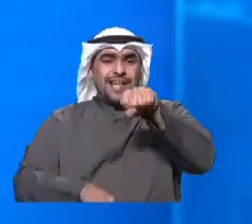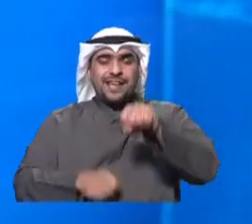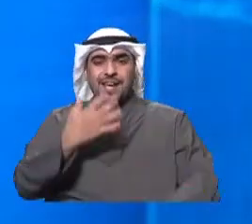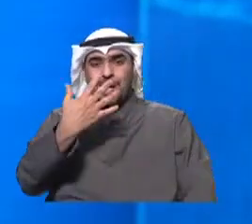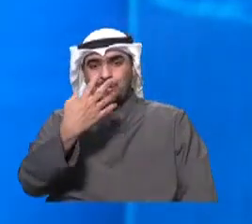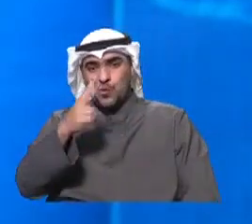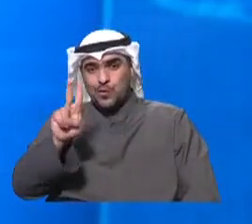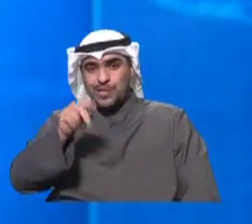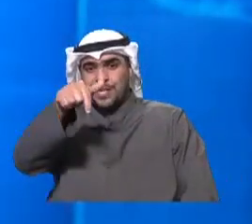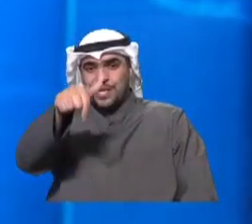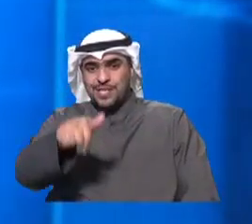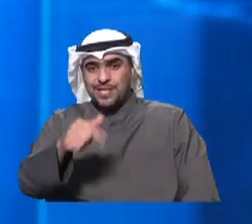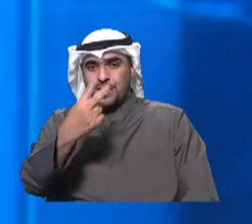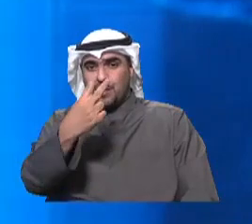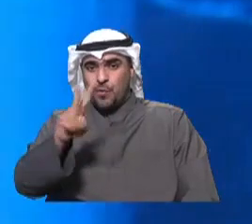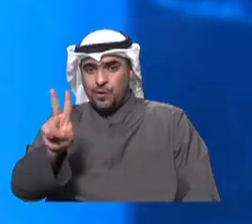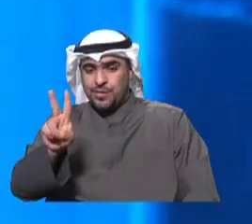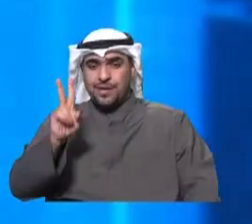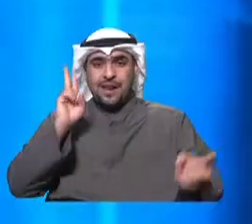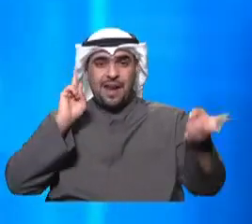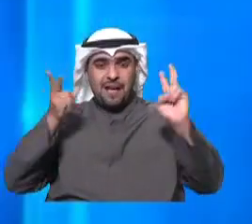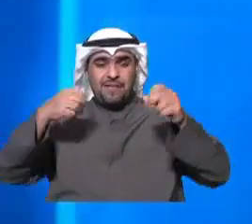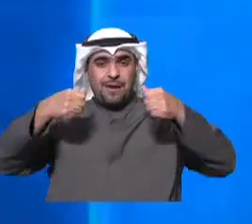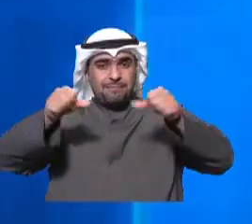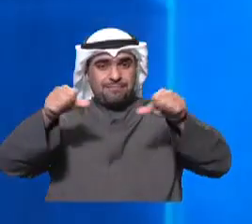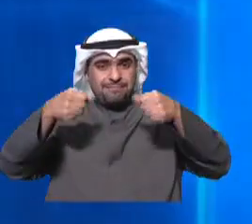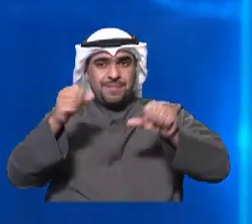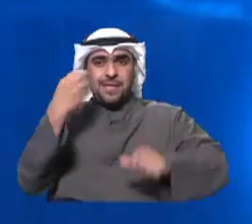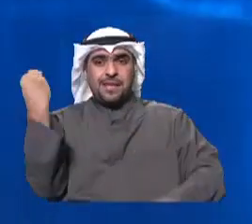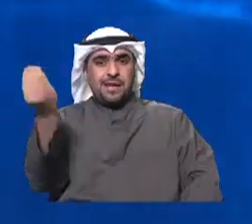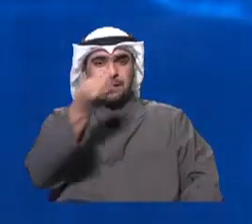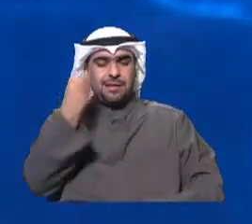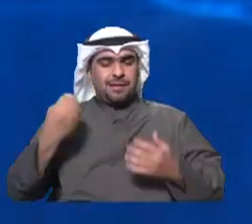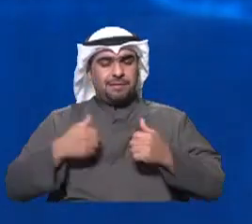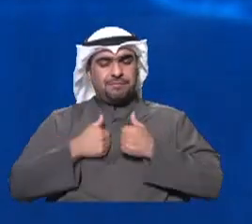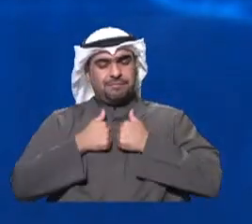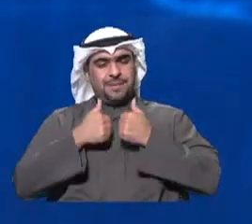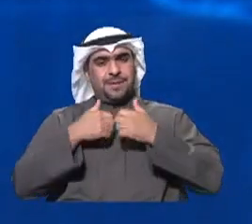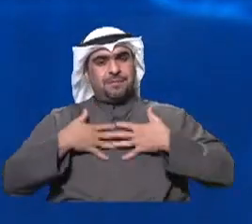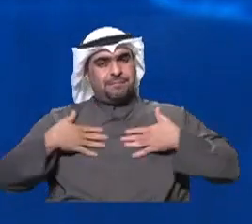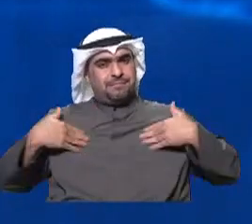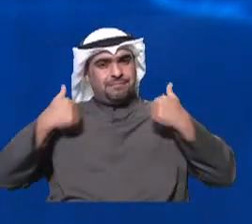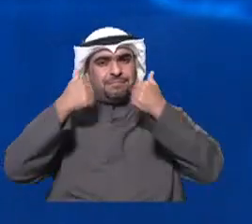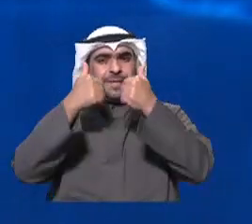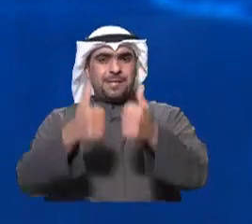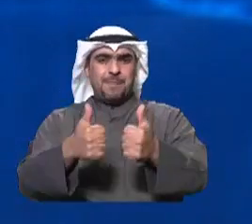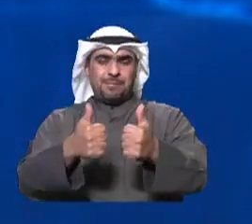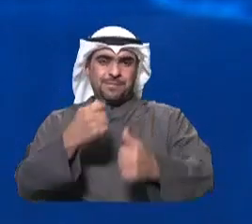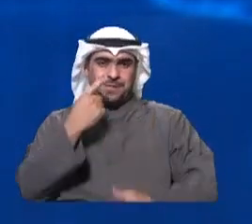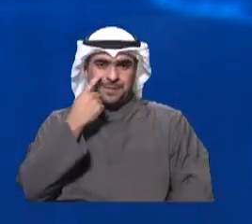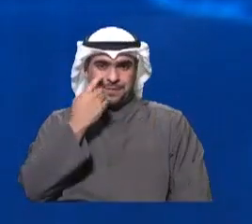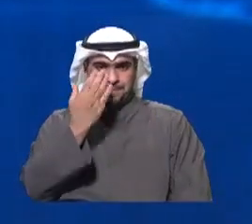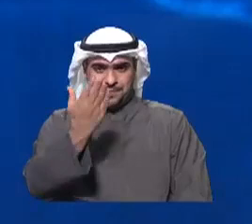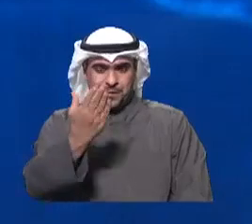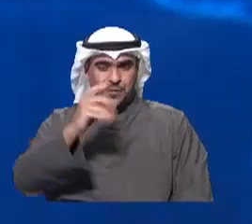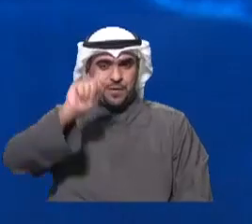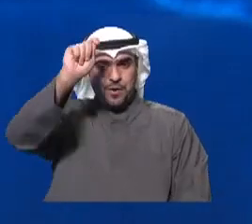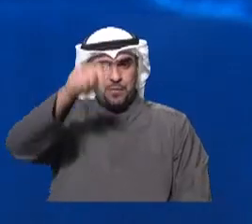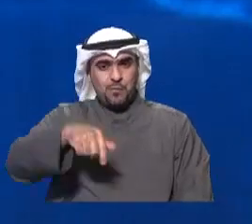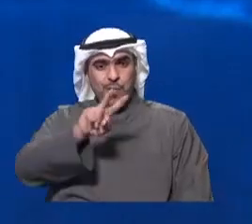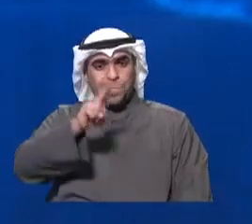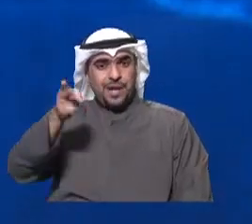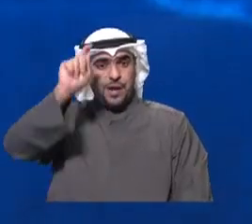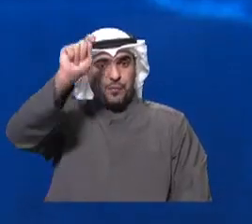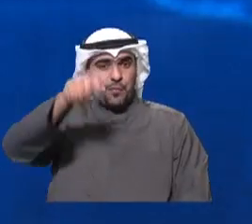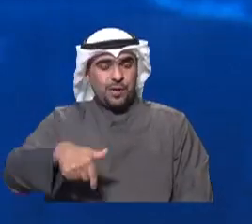الوطني، مؤكدين أن هذه الذكرى تعبير حقيقي للانتماء لوطن النهار الكويت. وأشار المواطنون والمقيمون